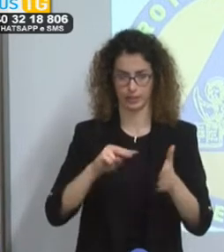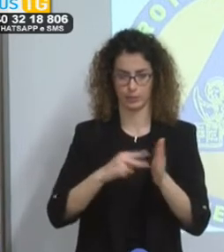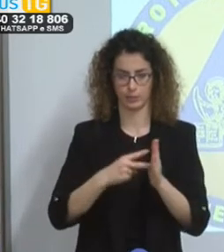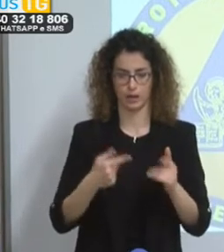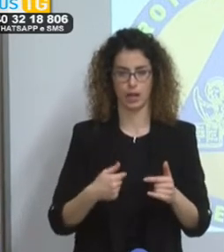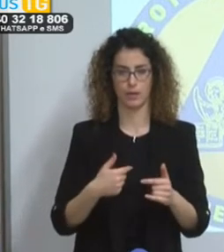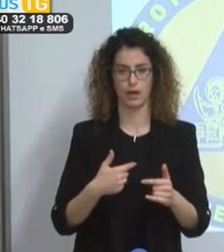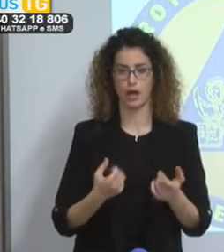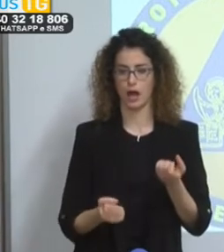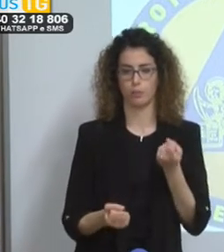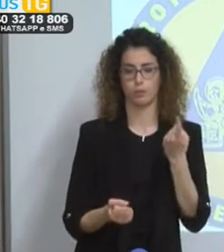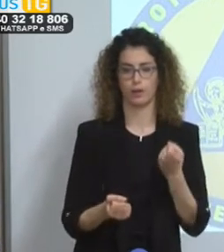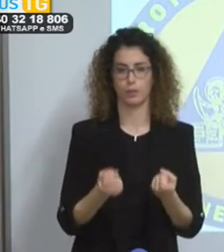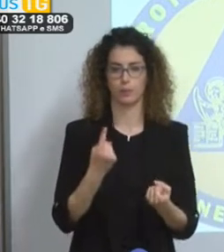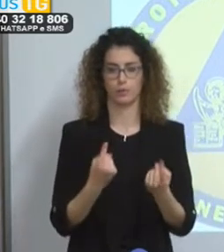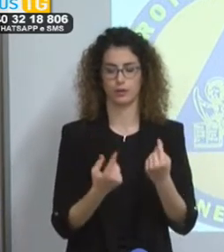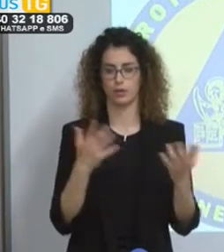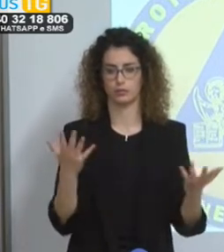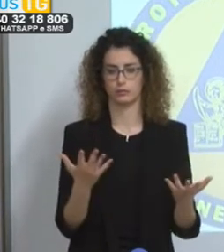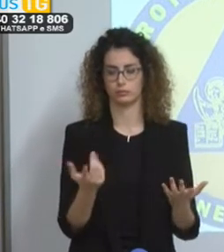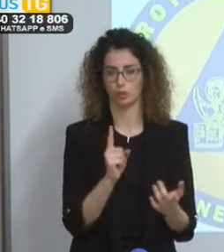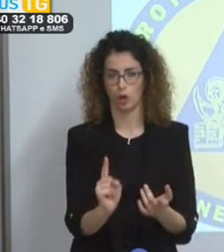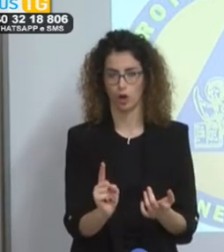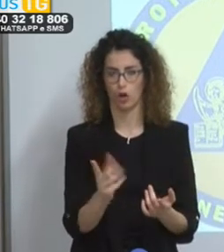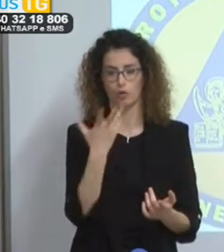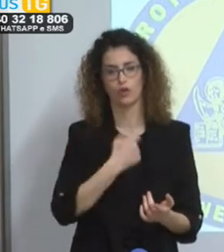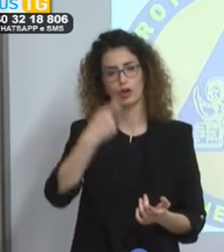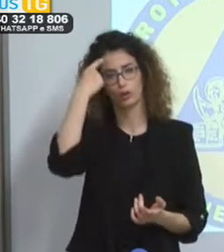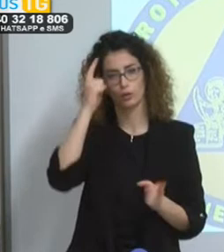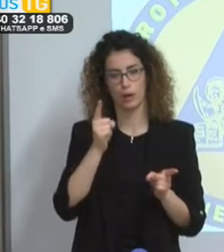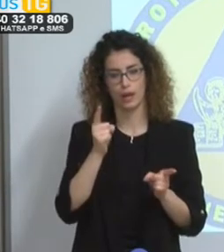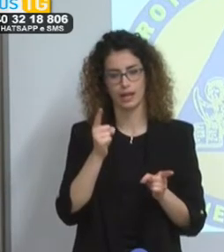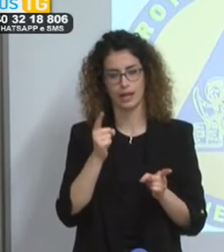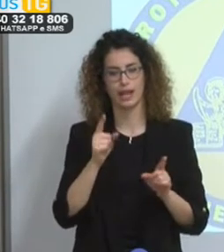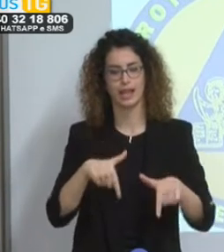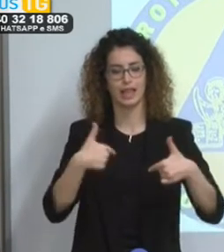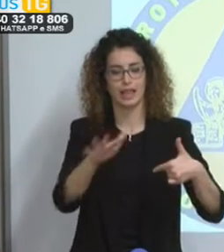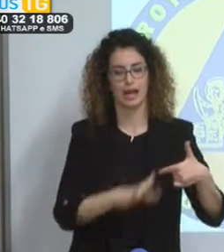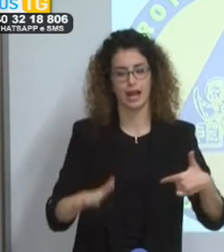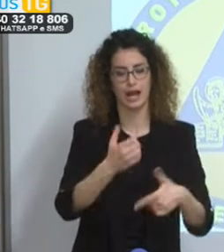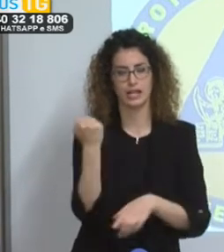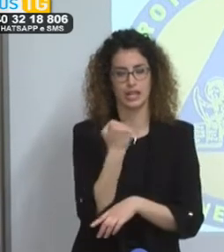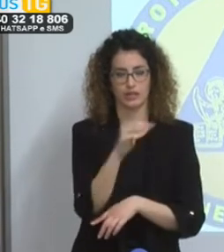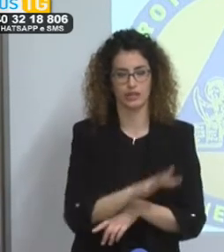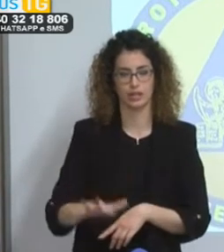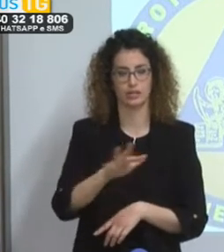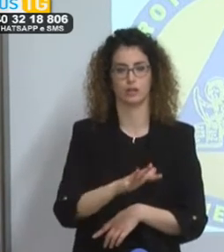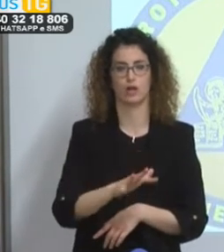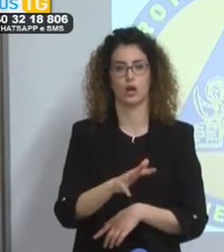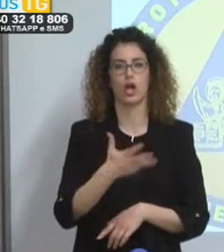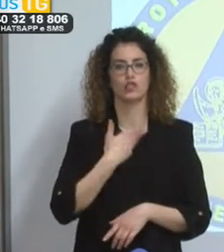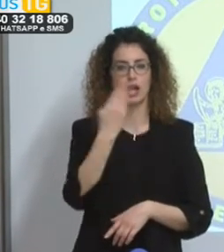che tutto nasce a caso. Cioè, voglio ricordare che giustamente per dare un servizio al territorio c'è un casello ogni 6 km,